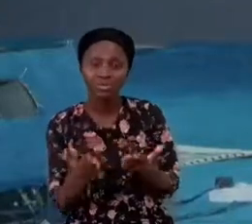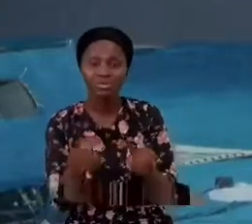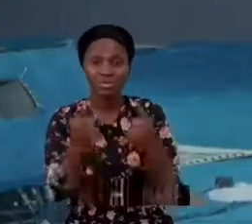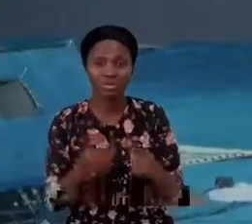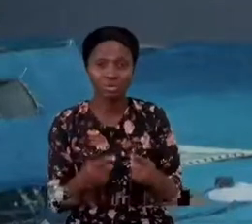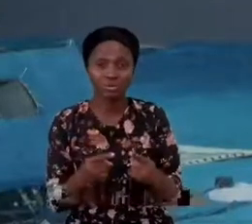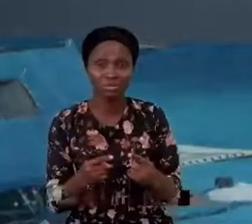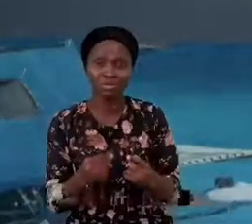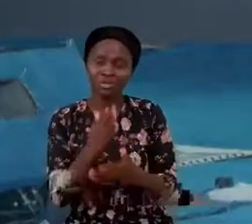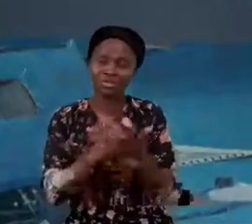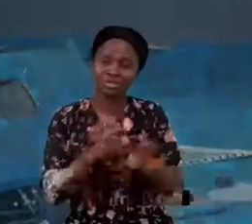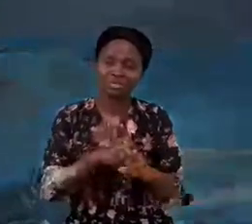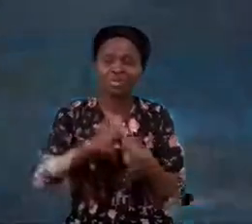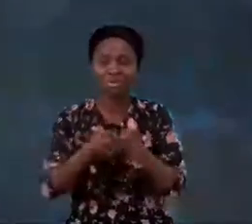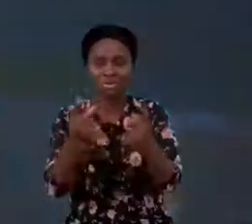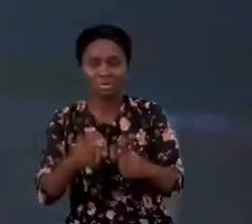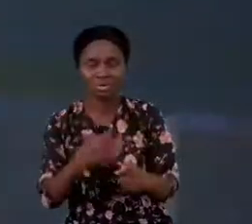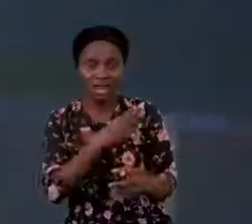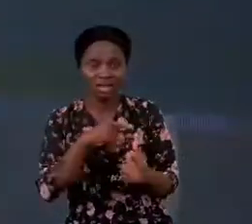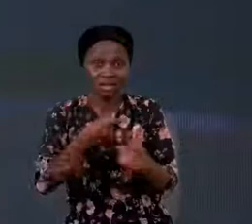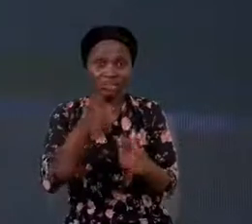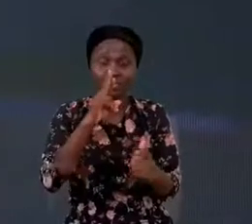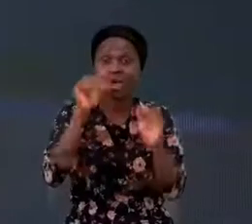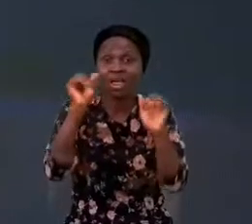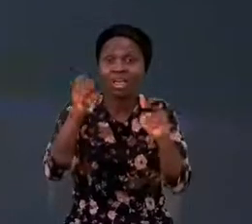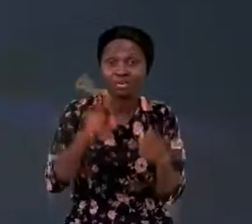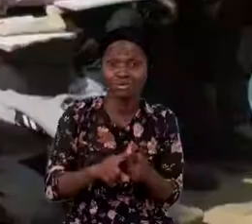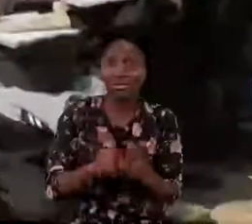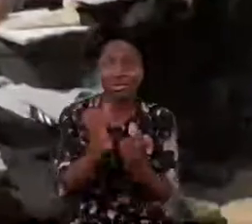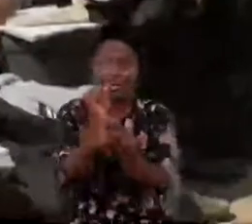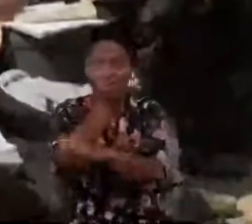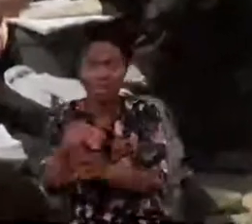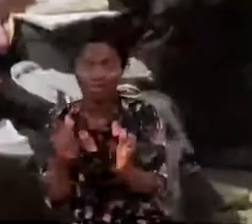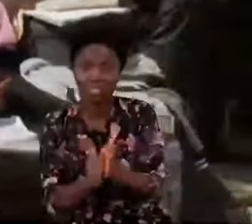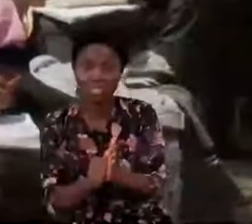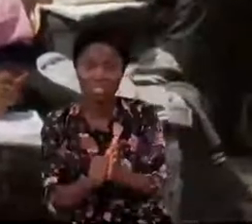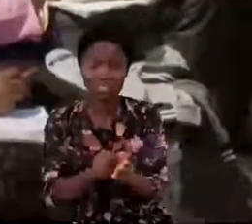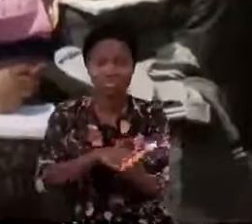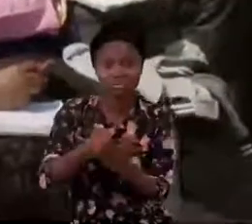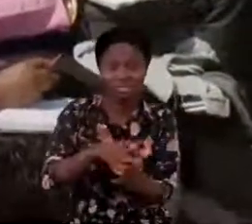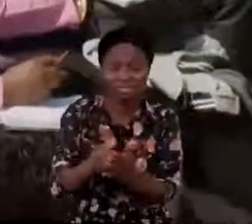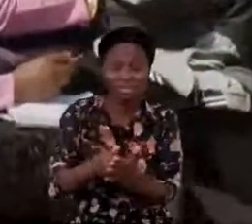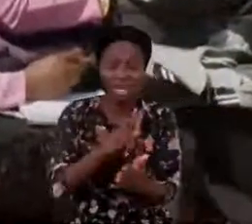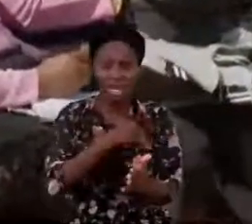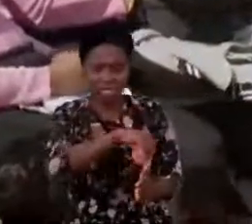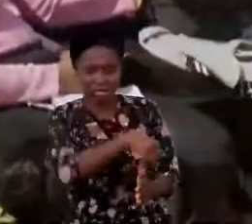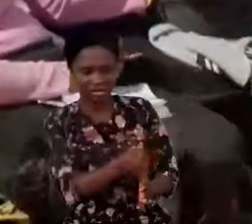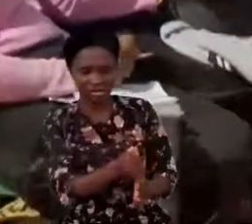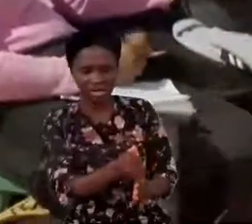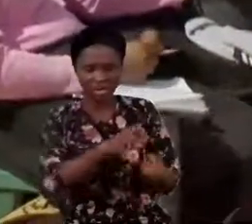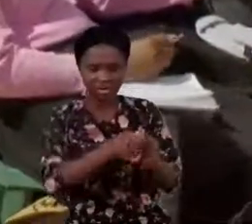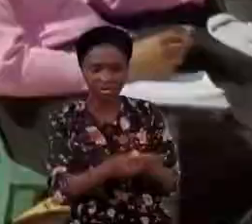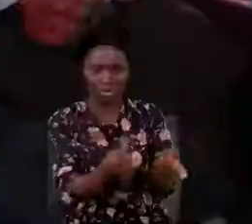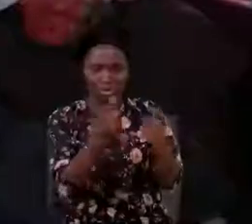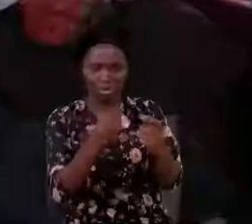survient et vous semblez être fatigué. Vous n'allez pas abandonner. Aujourd'hui, vous devez persévérer. difficile, mais vous